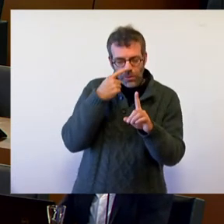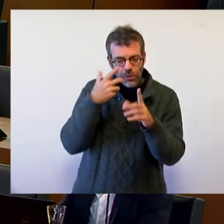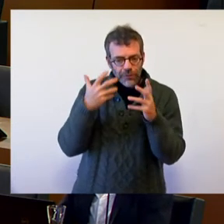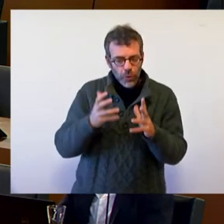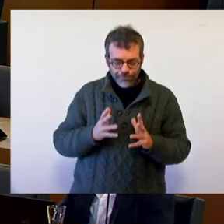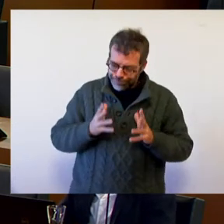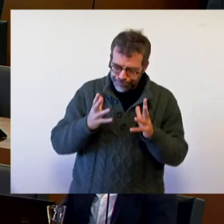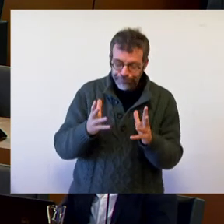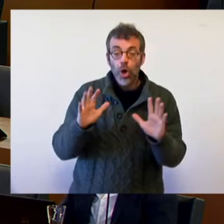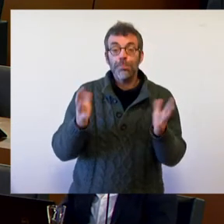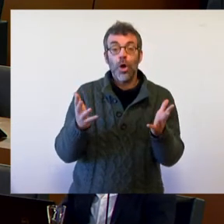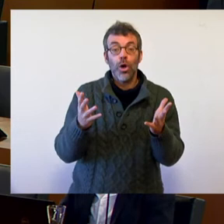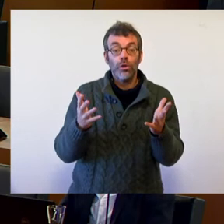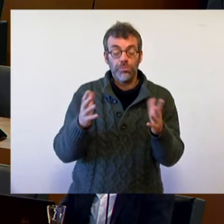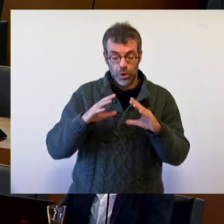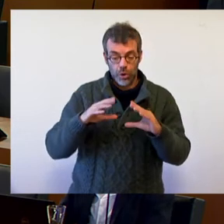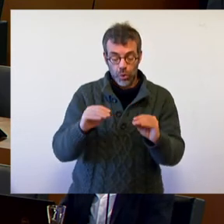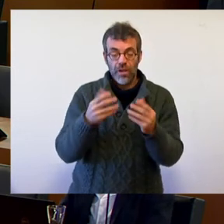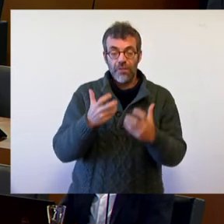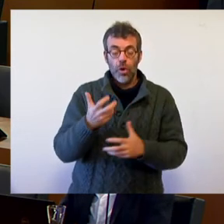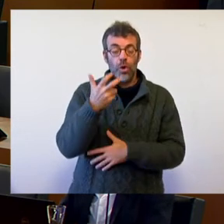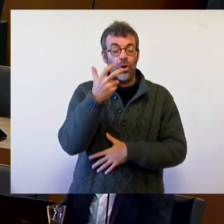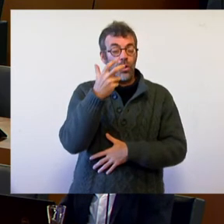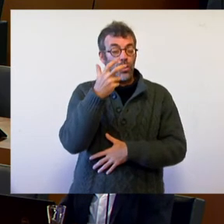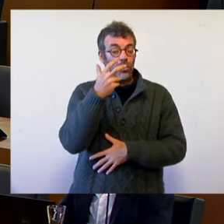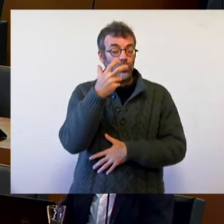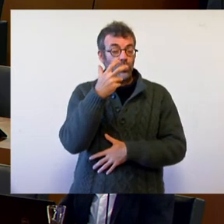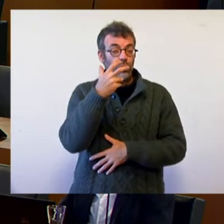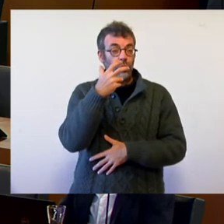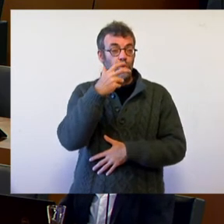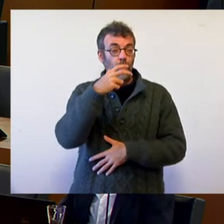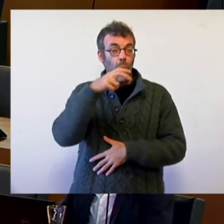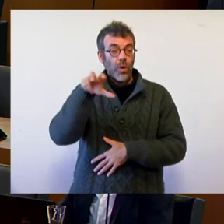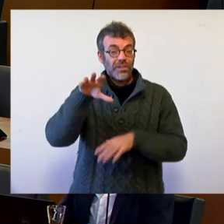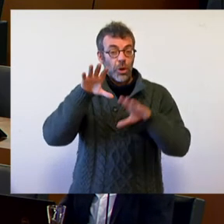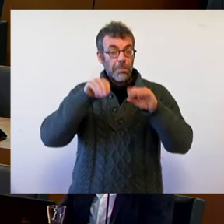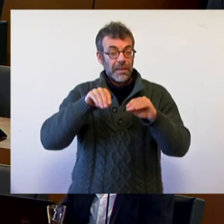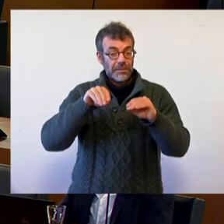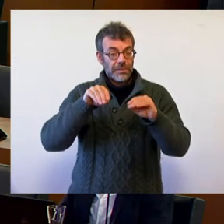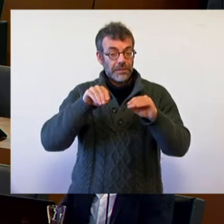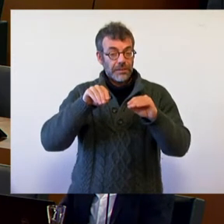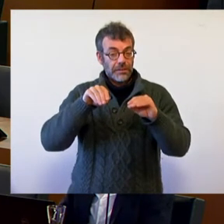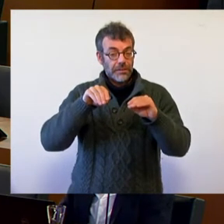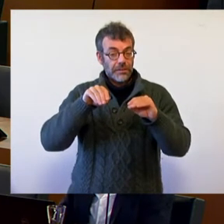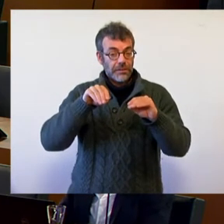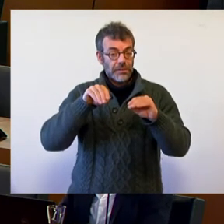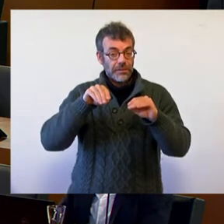notre volonté de créer plus de 300 nouvelles places nettes